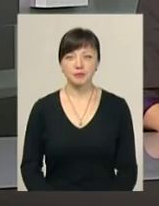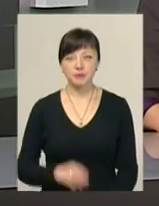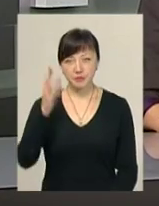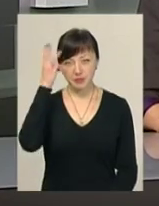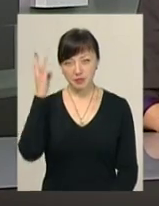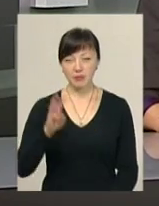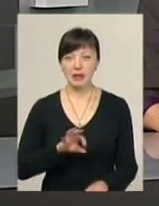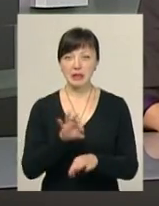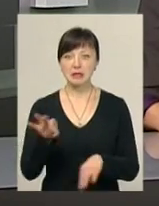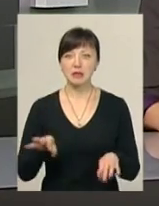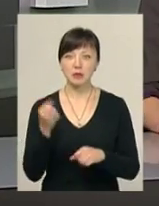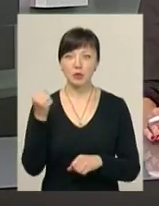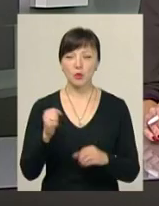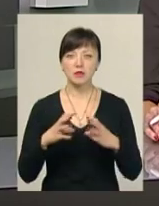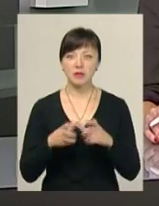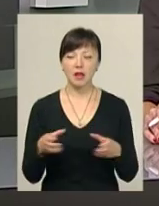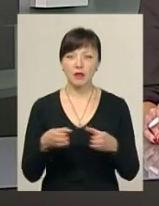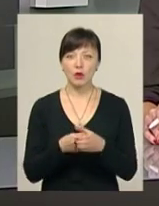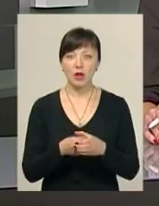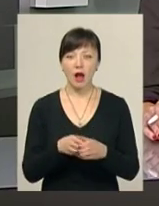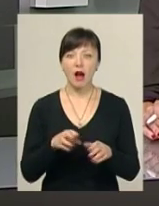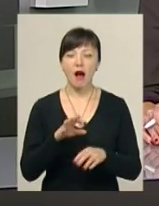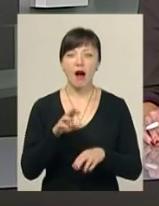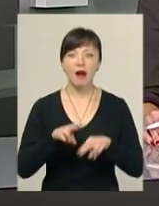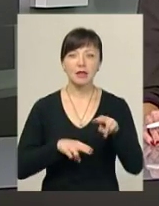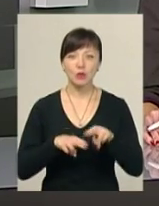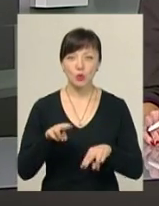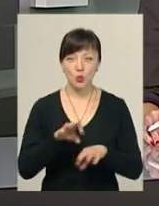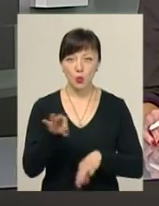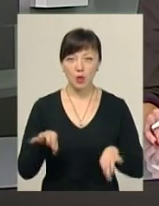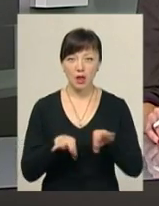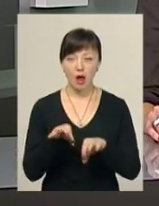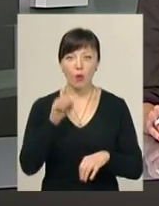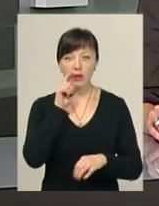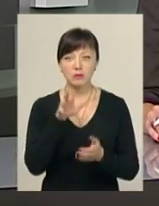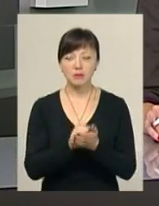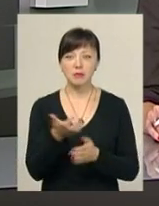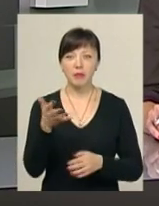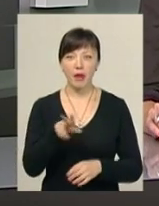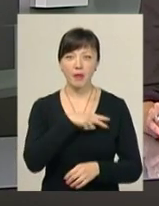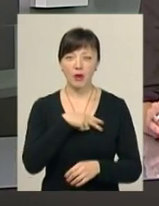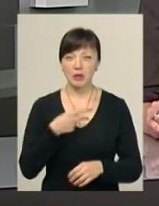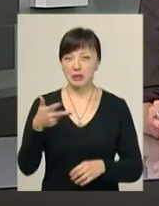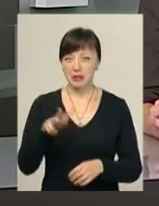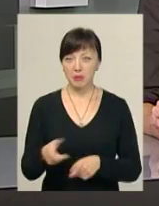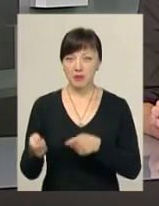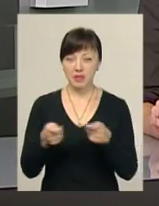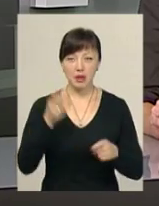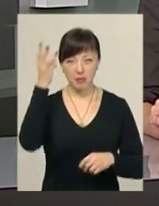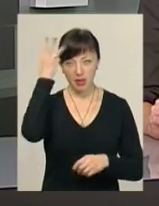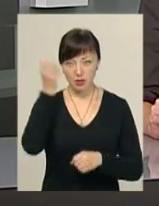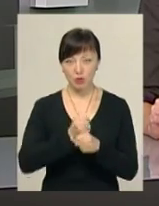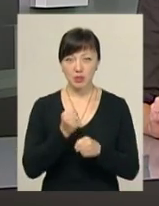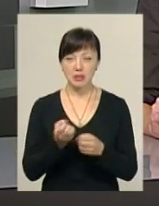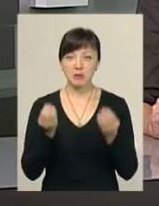Хмельницькі дизайнери підкорюють світ. У категорії «Архітектура» українці вибороли 5 нагород. 3 з них привезли додому хмельницькі розробники